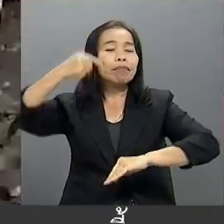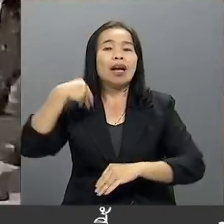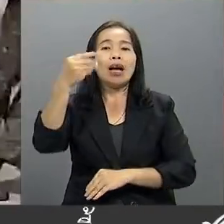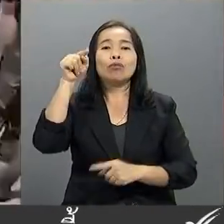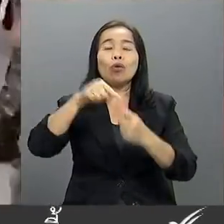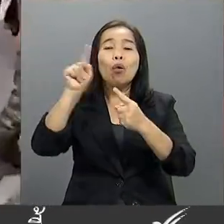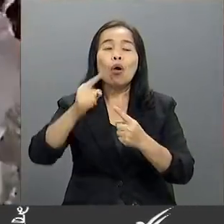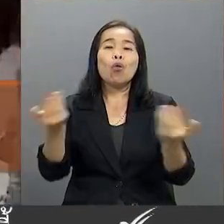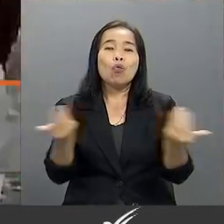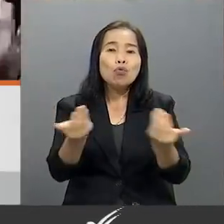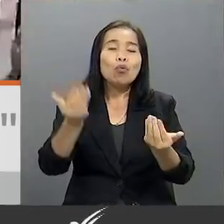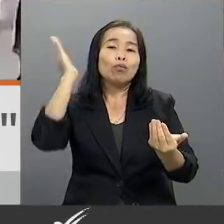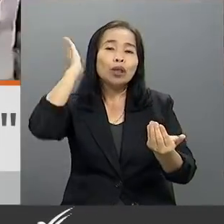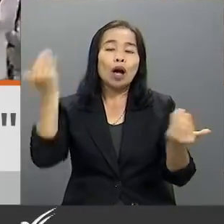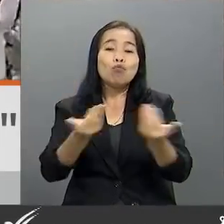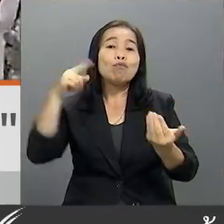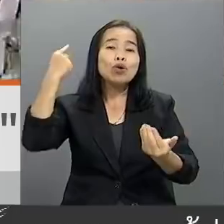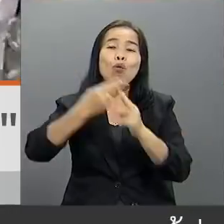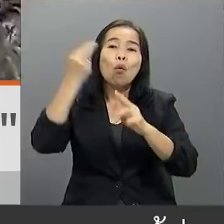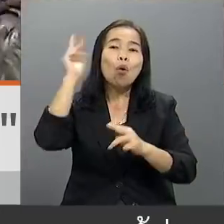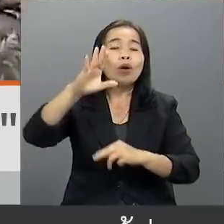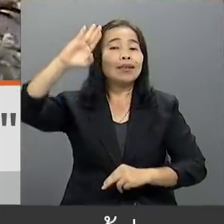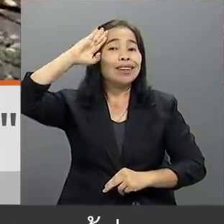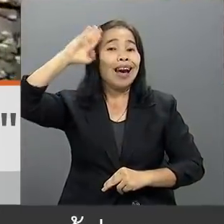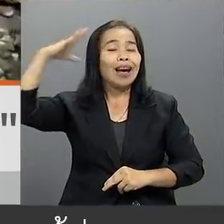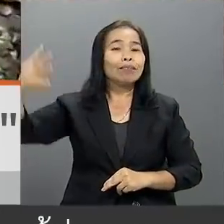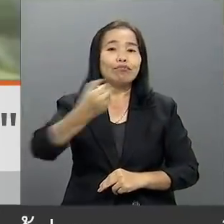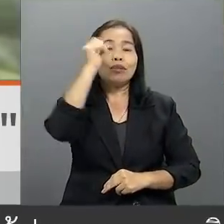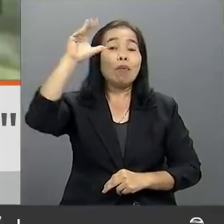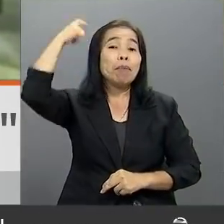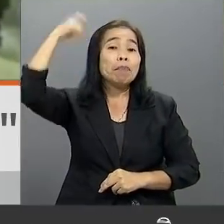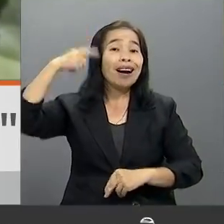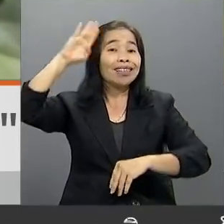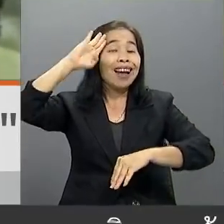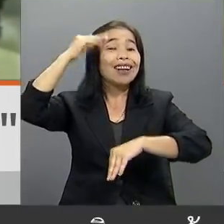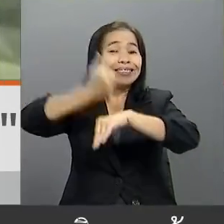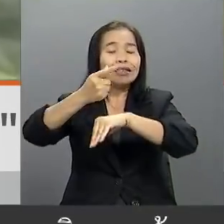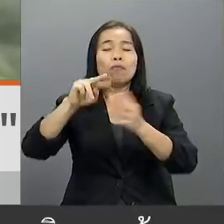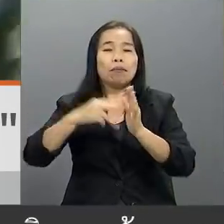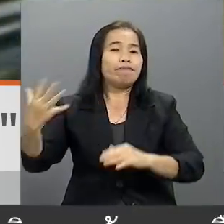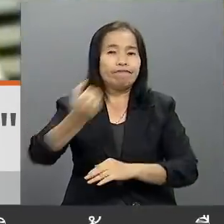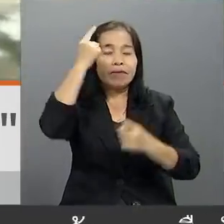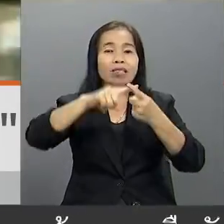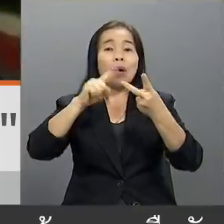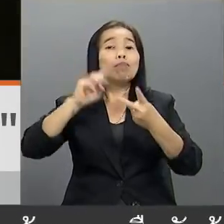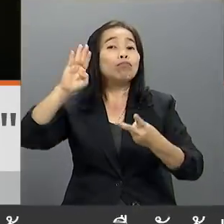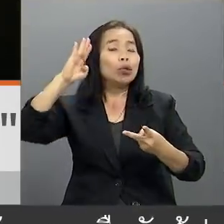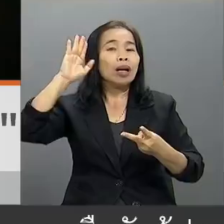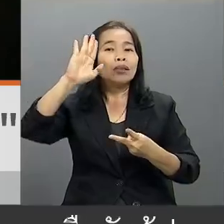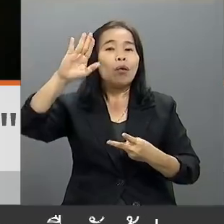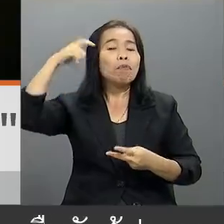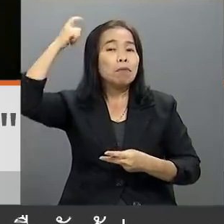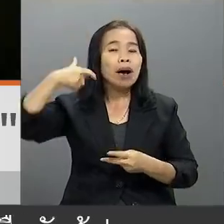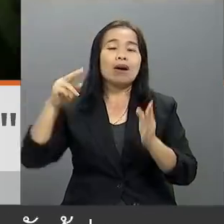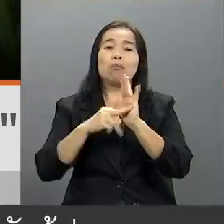มนต์บุตรชายและบุตรสาวของมีน้องหลายผู้บัญชาการทหารสูงสุดเงินมารวมทั้งบริษัทอีก 6แห่งนะคะเพื่อเป็นการตอบโต้การทำ